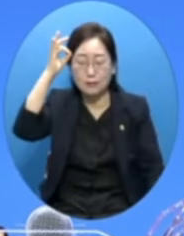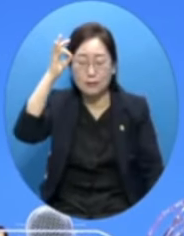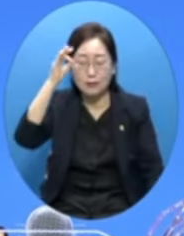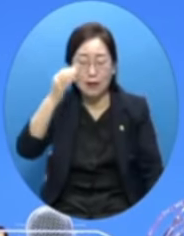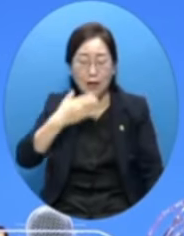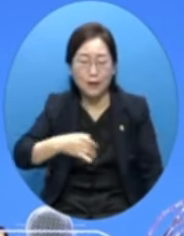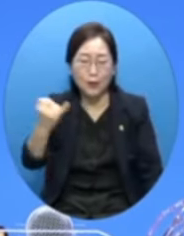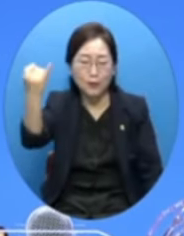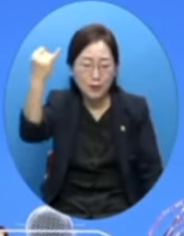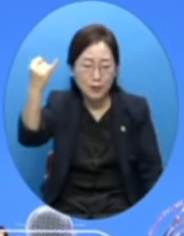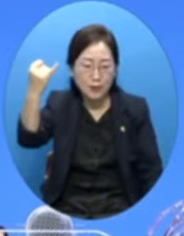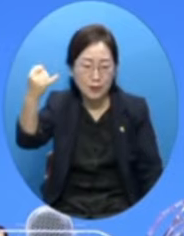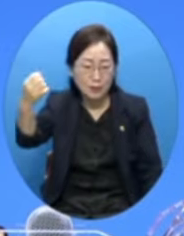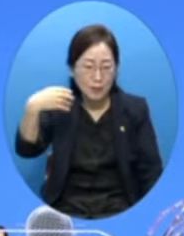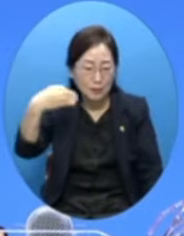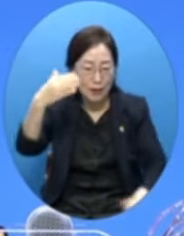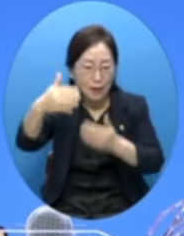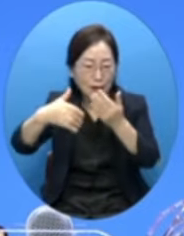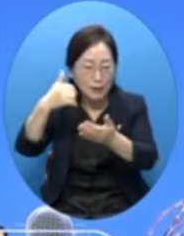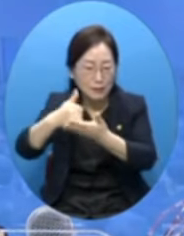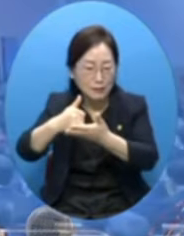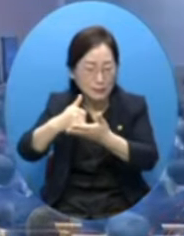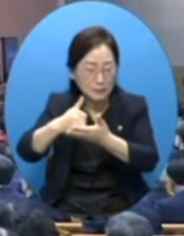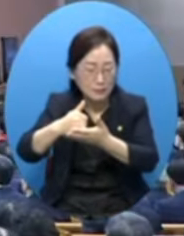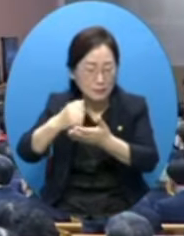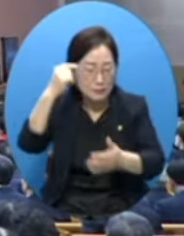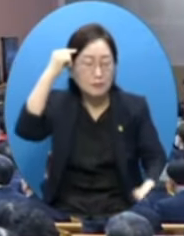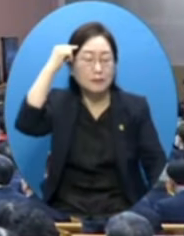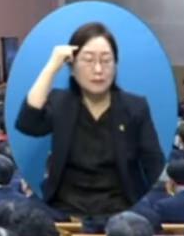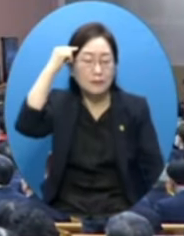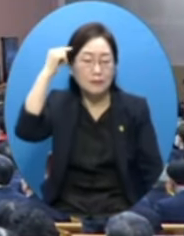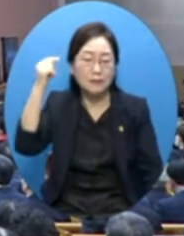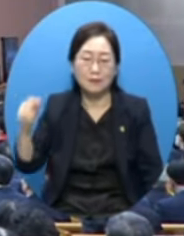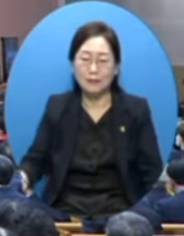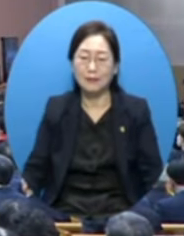전해준 하나님의 생각이 났습니다. 그래서